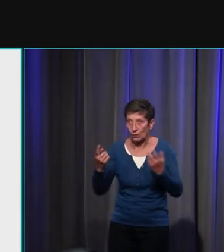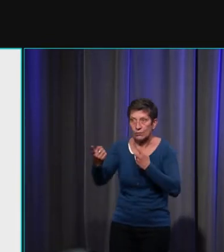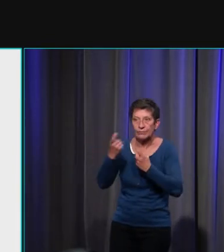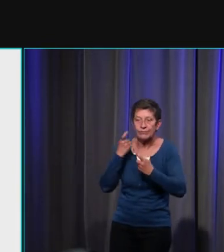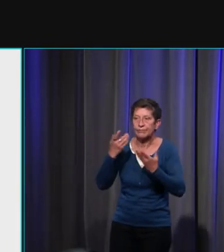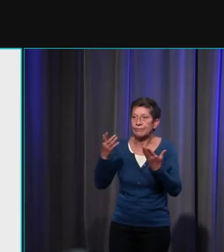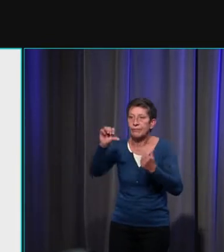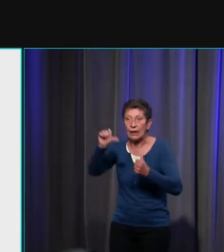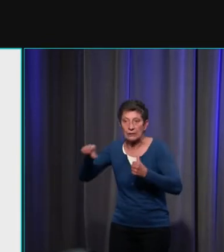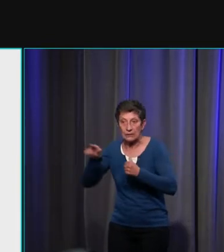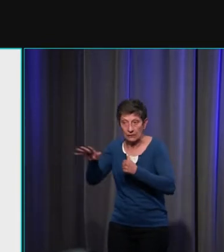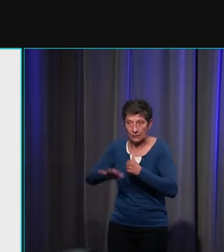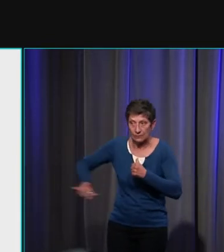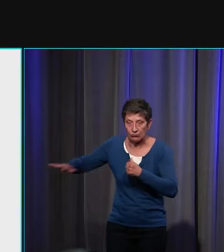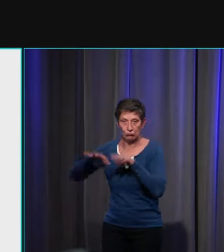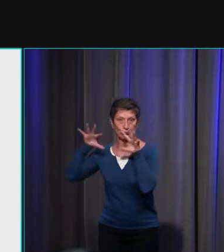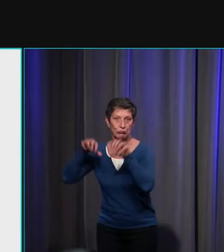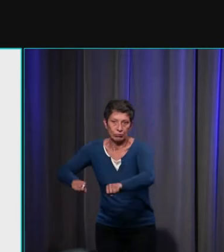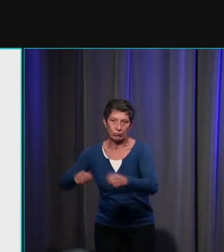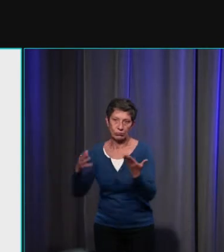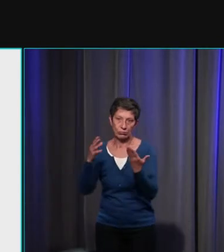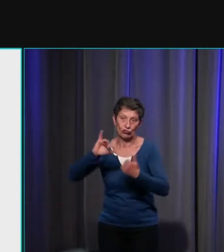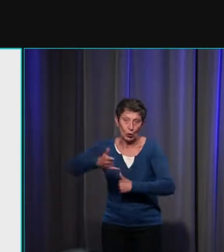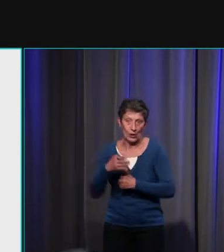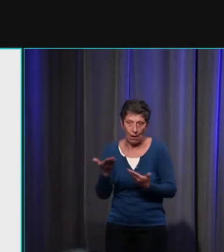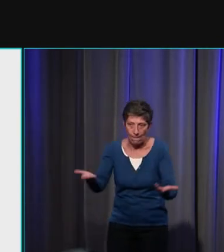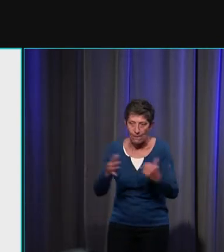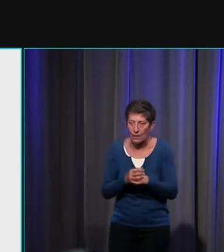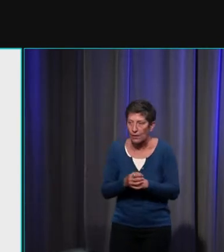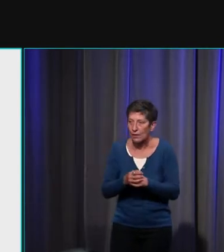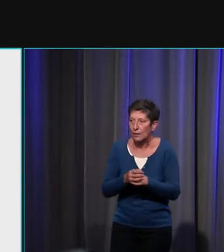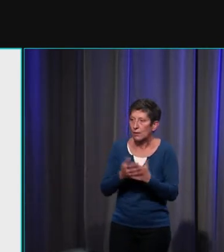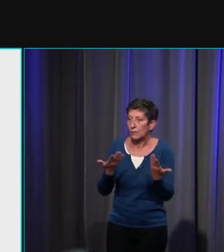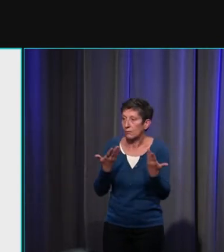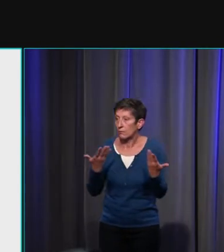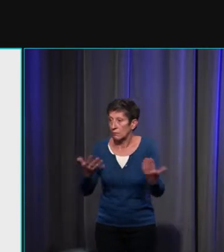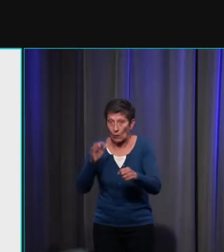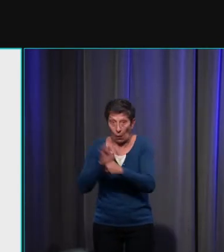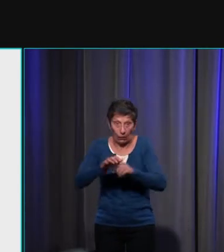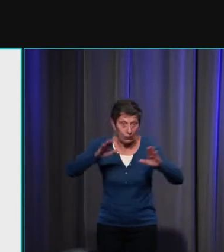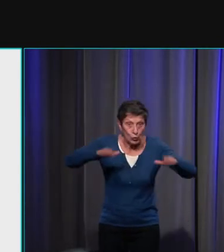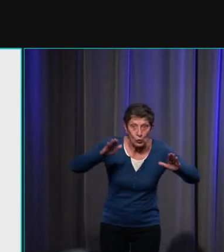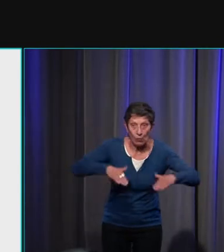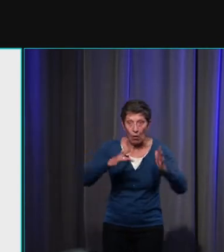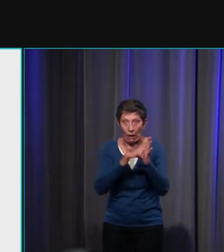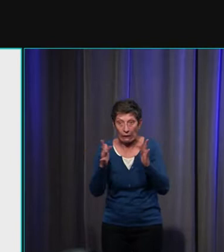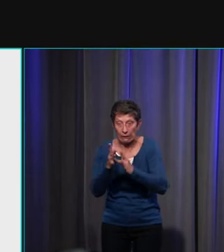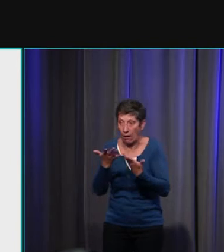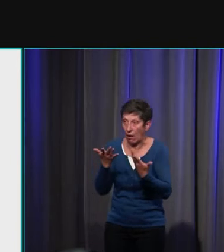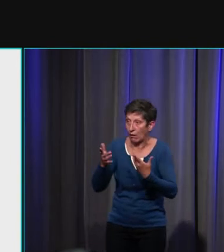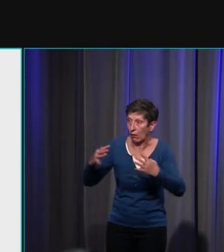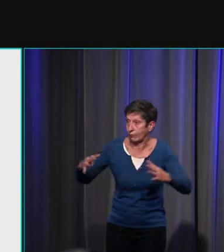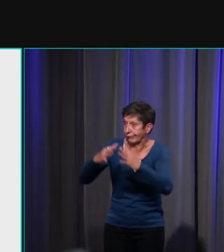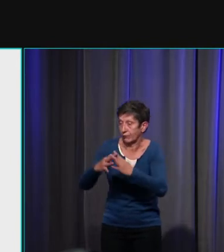steppes asiatiques qui reprennent jérusalem alors que contre des musulmans et des chrétiens qui se bat contre eux à partir de